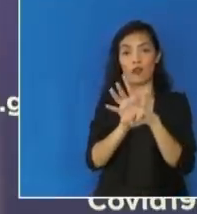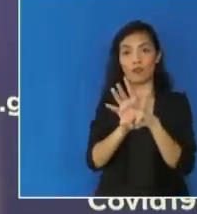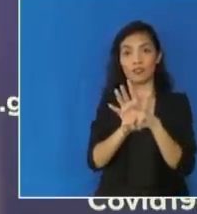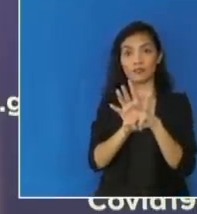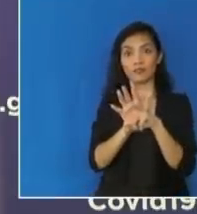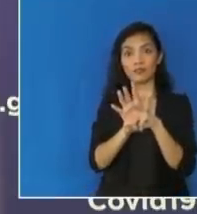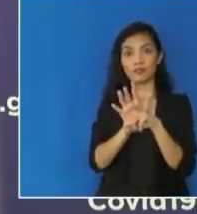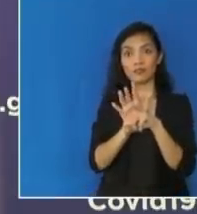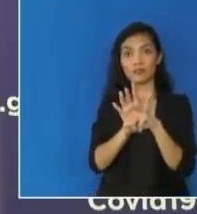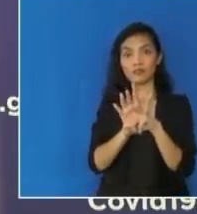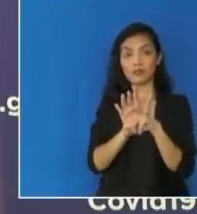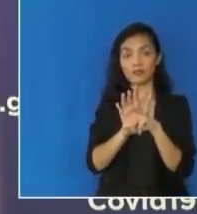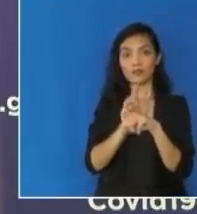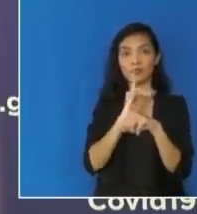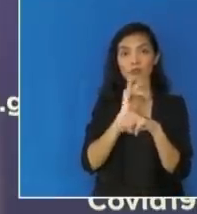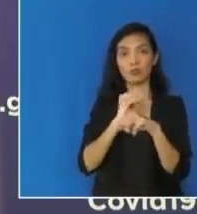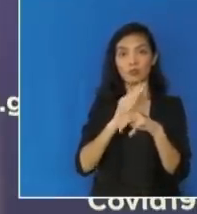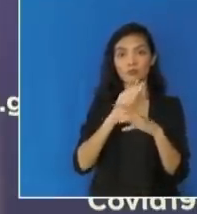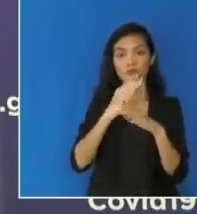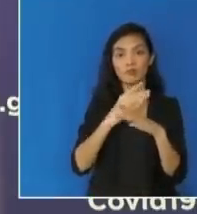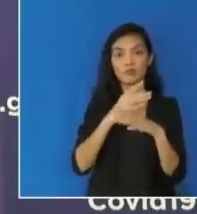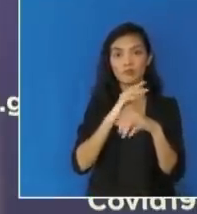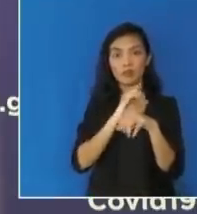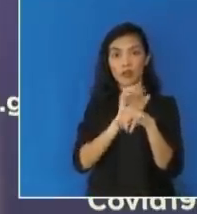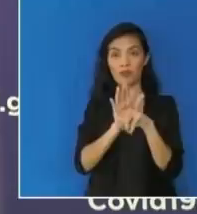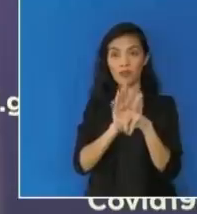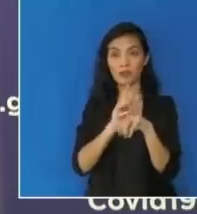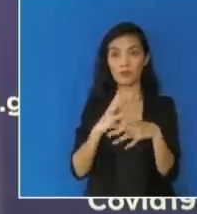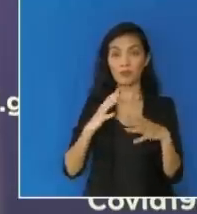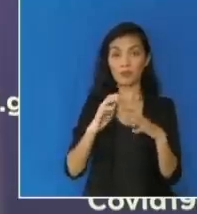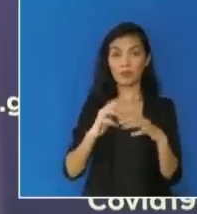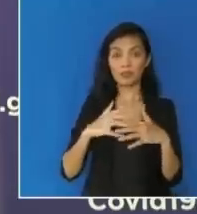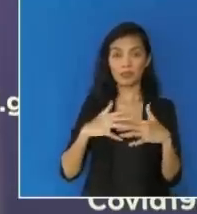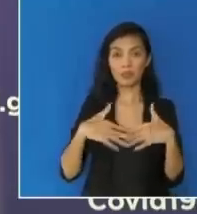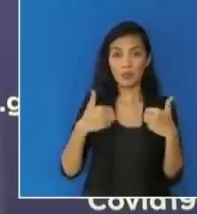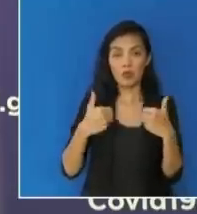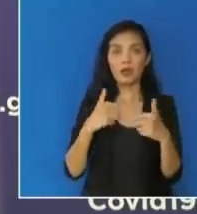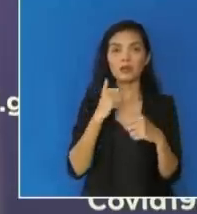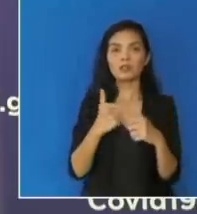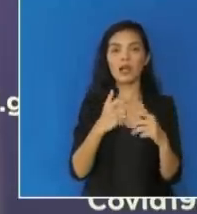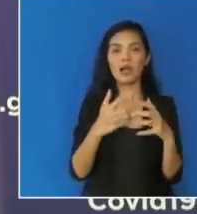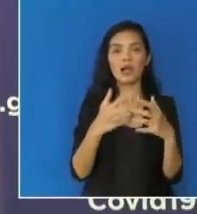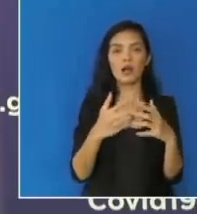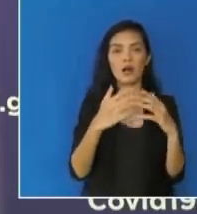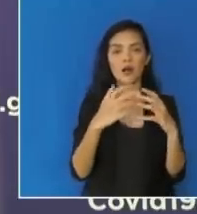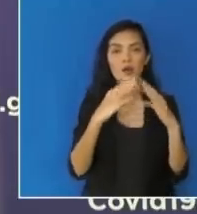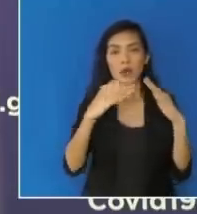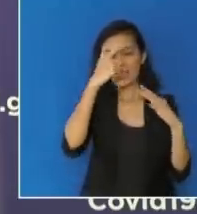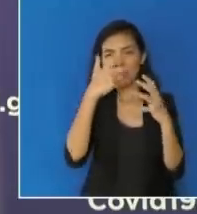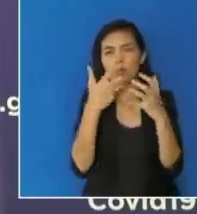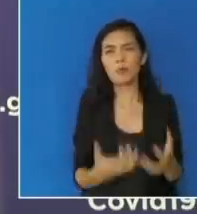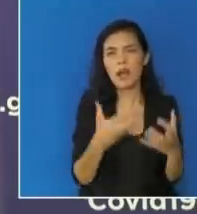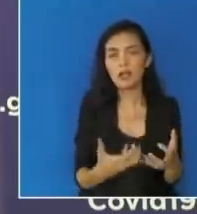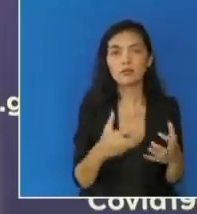akan sangat mempengaruhi beban perawatan di rumah sakit. akan sangat mempengaruhi